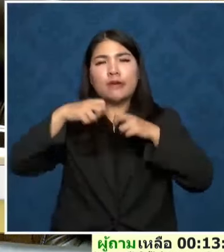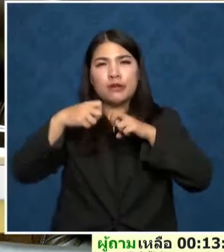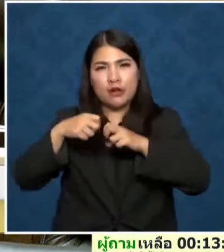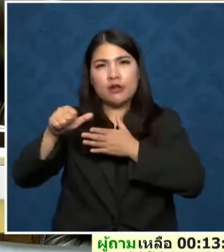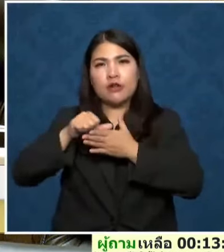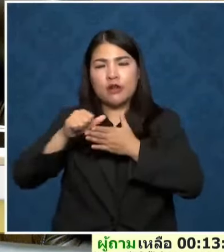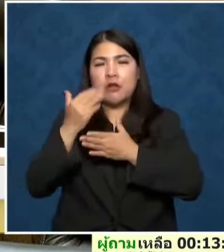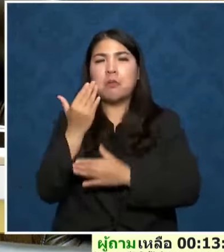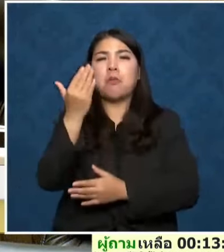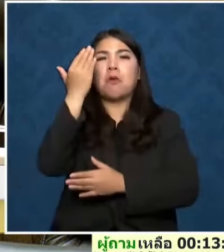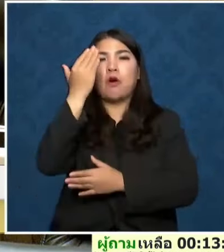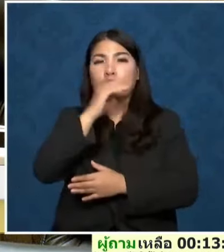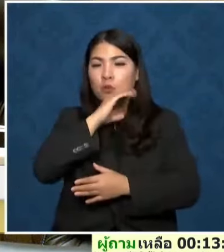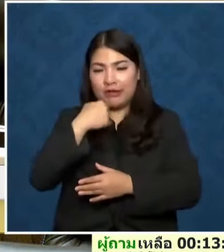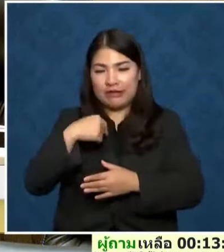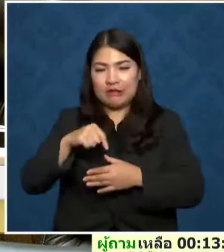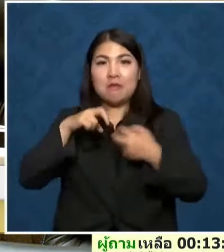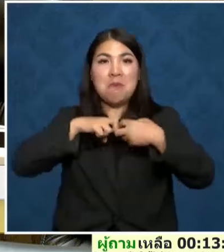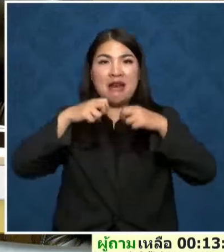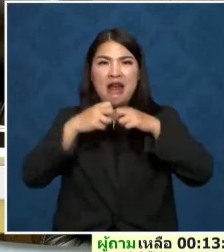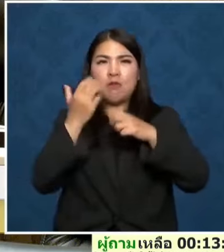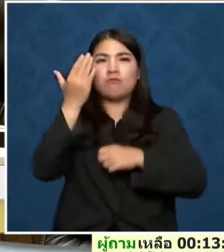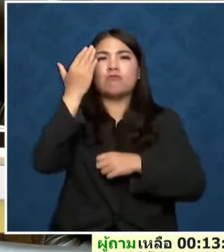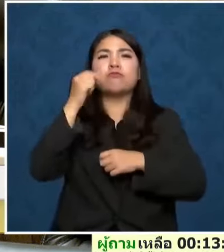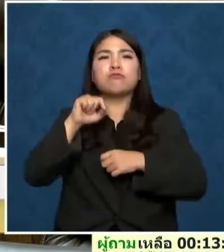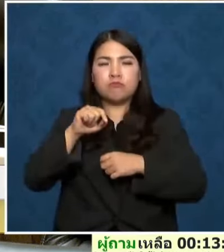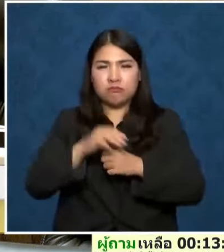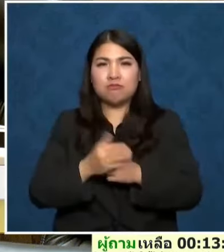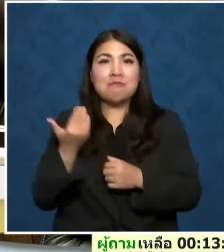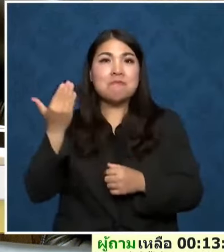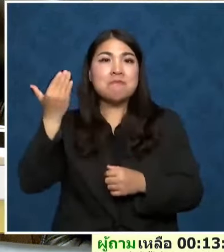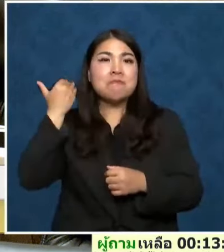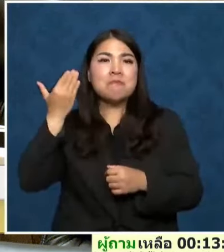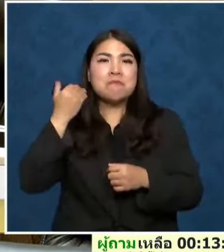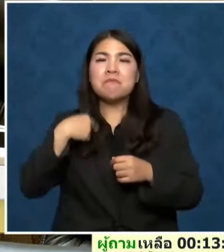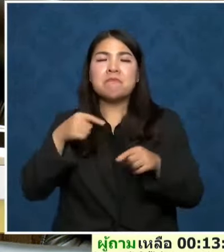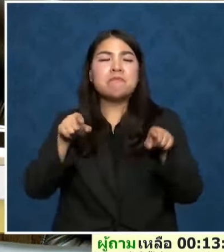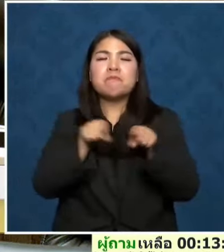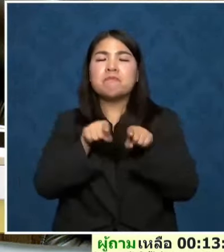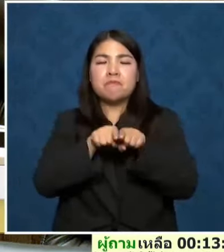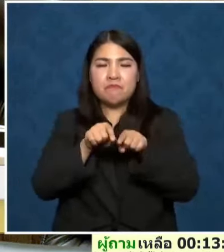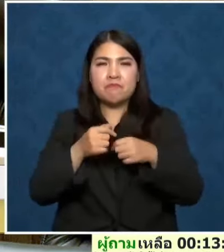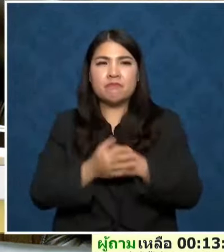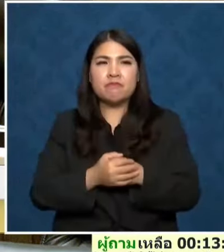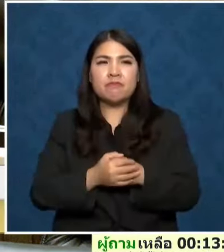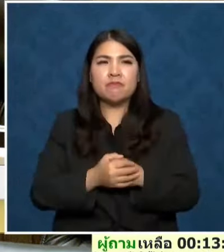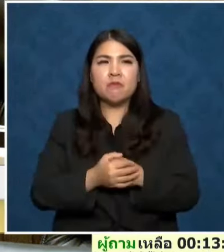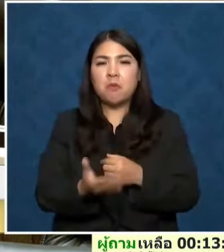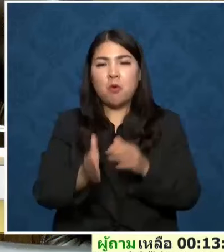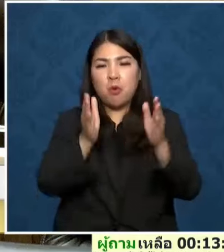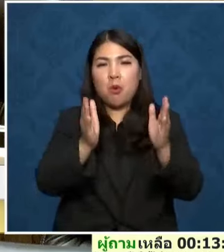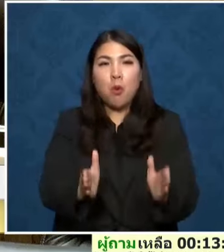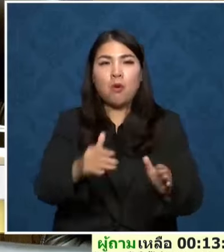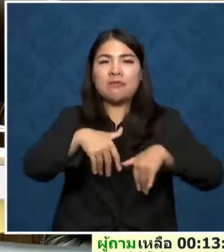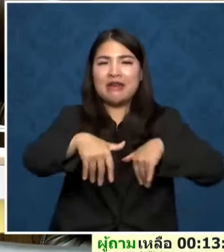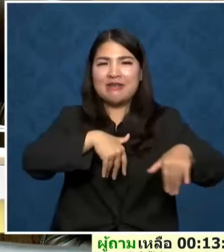าะหน้าเวลาเกิดวิกฤต่ๆดัที่เคยปากฏมาในอดีตไม่วาการพี่น้องประชาชนป